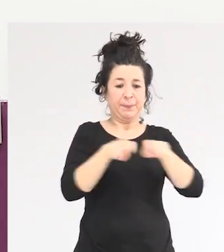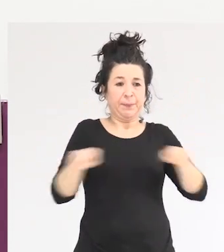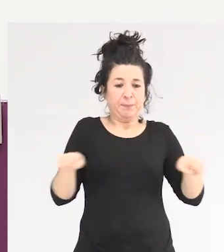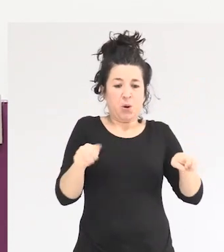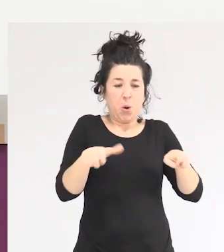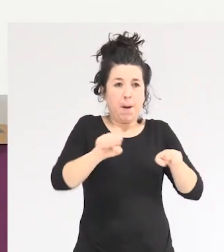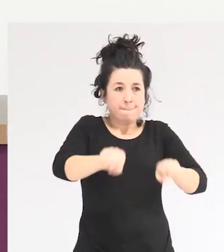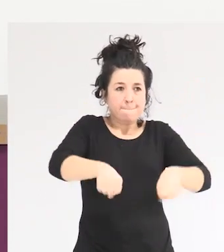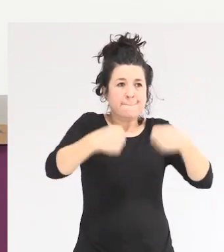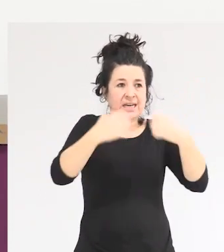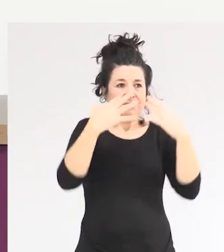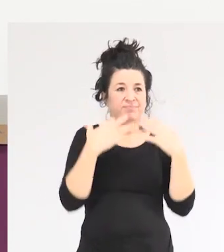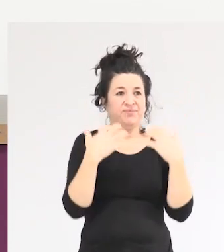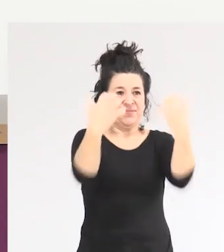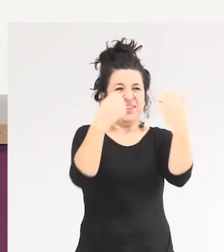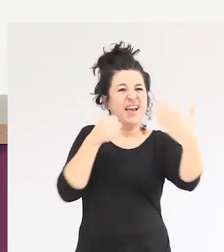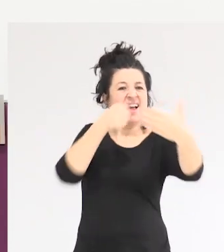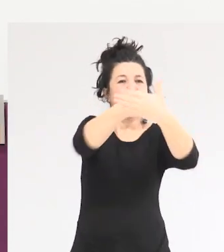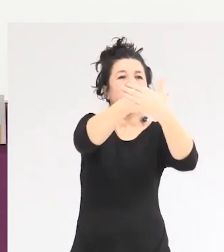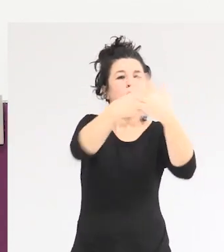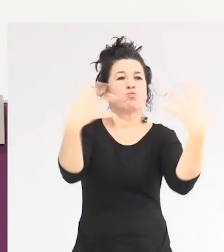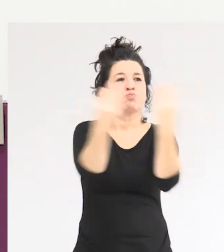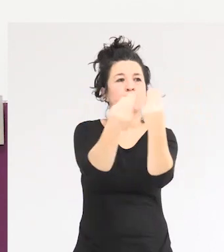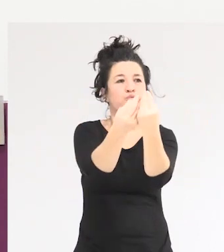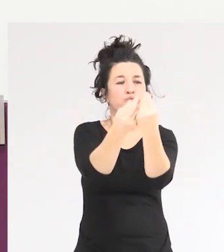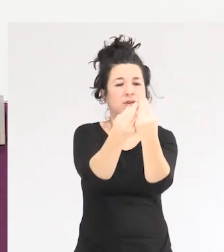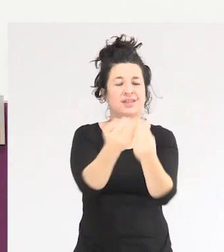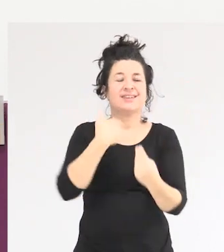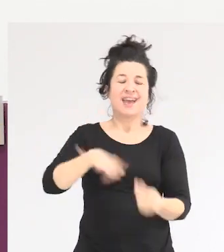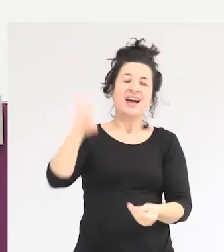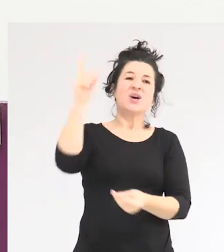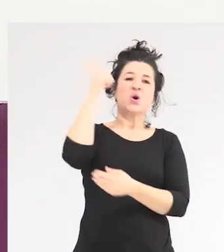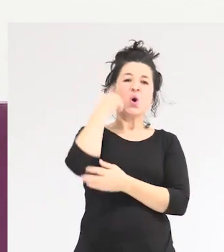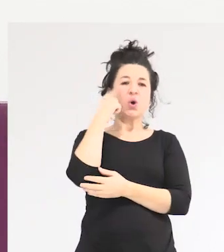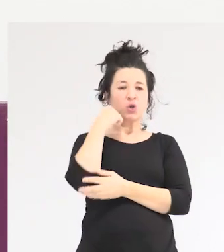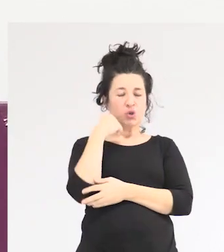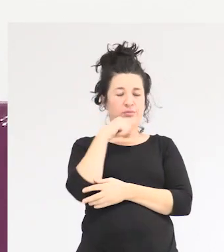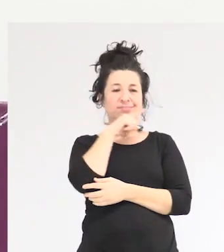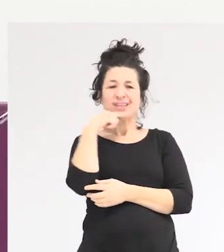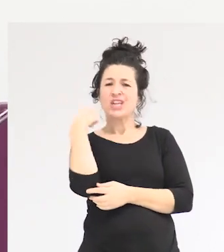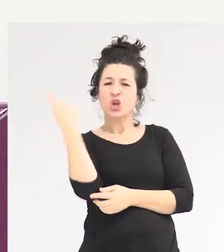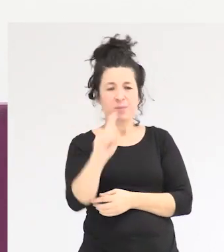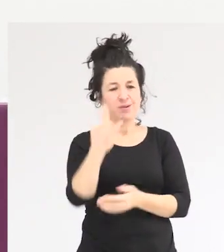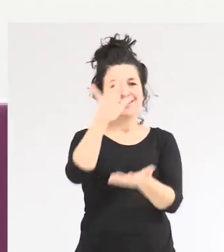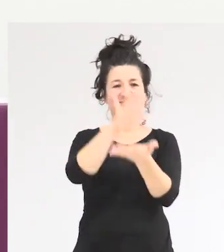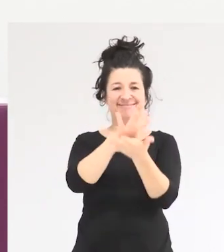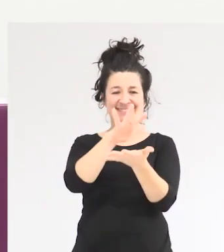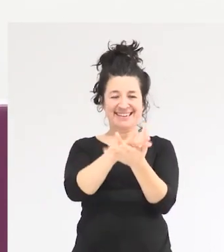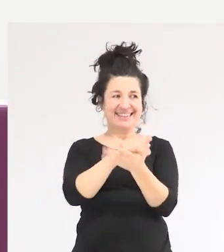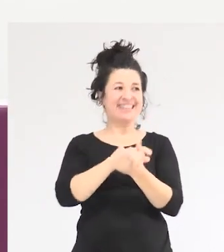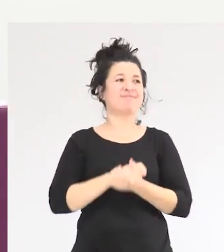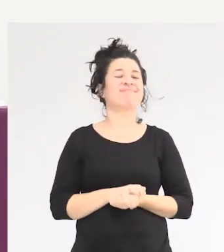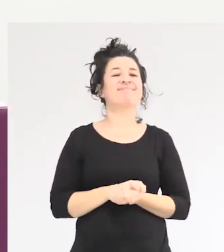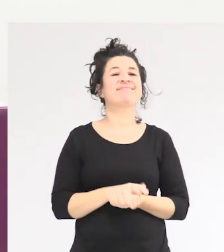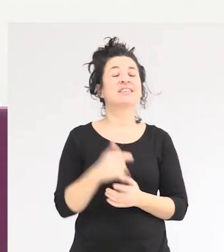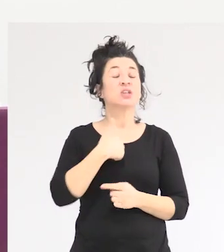hor amaieran danak pilatu zaretela. Ohituta nago, ena umintzen, lasai egon horregatik.